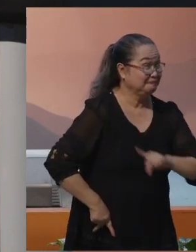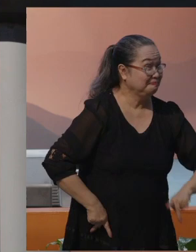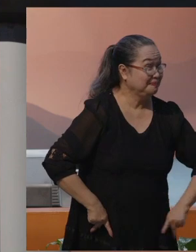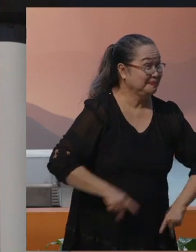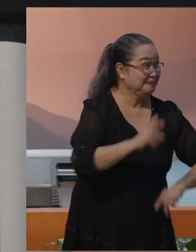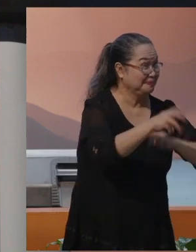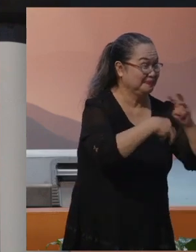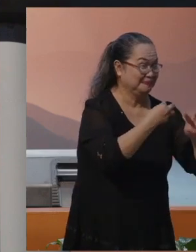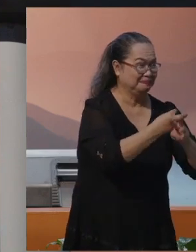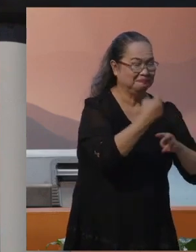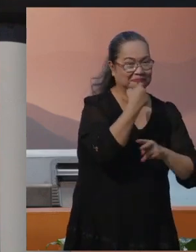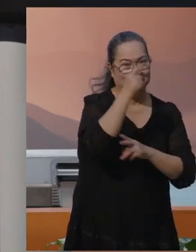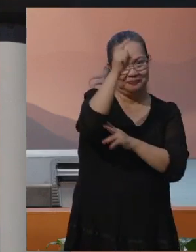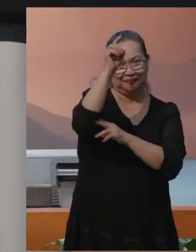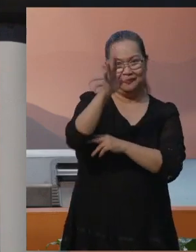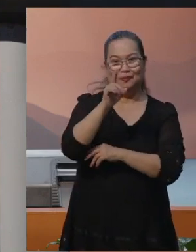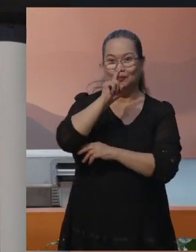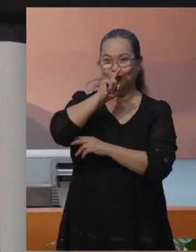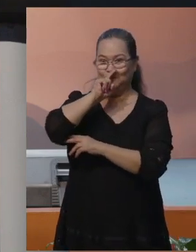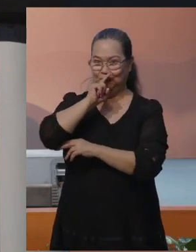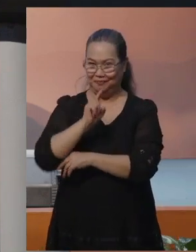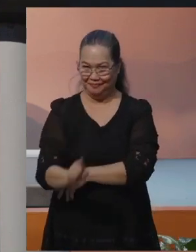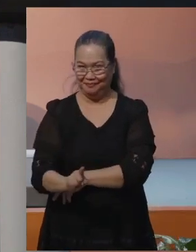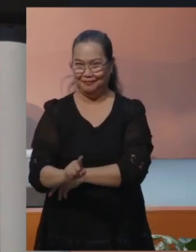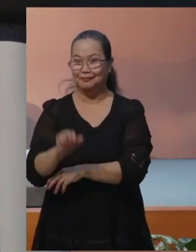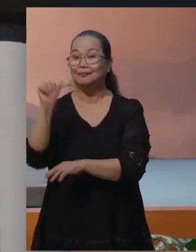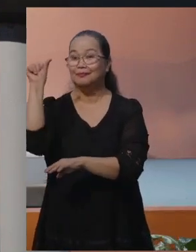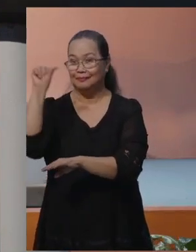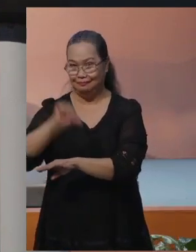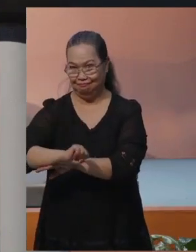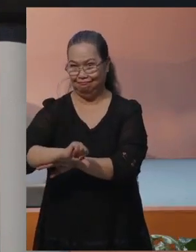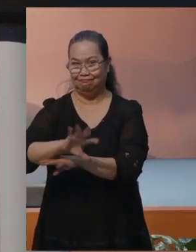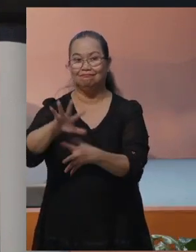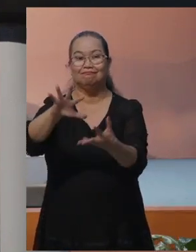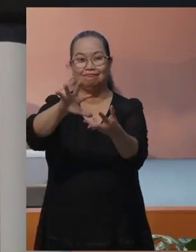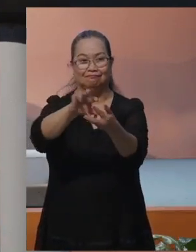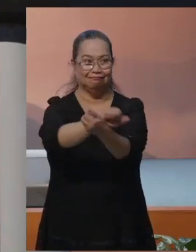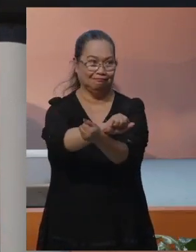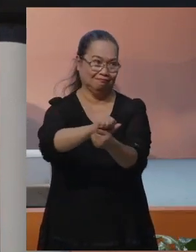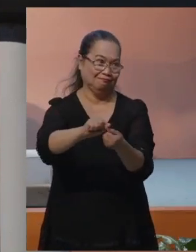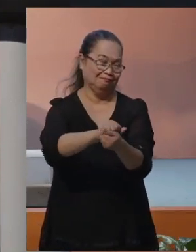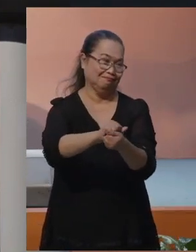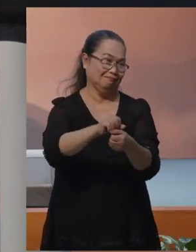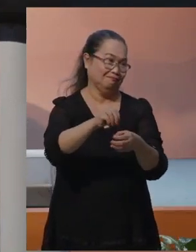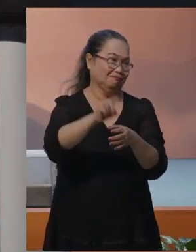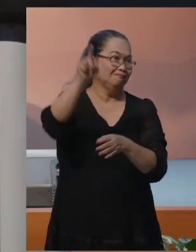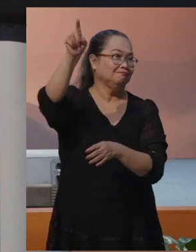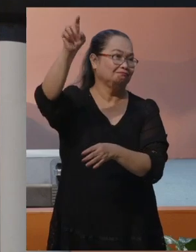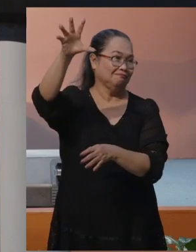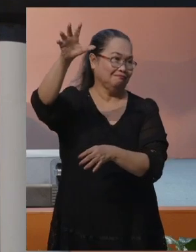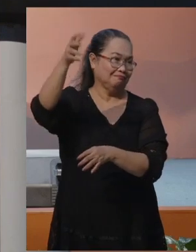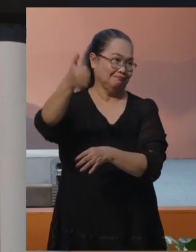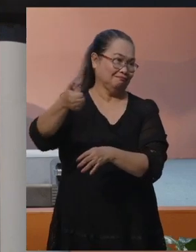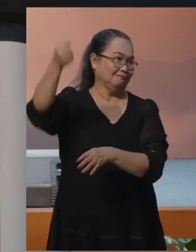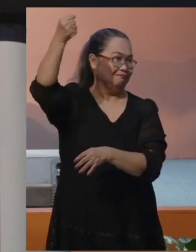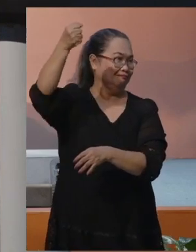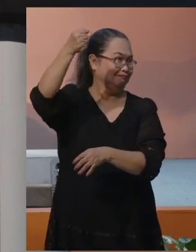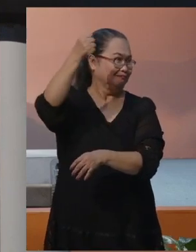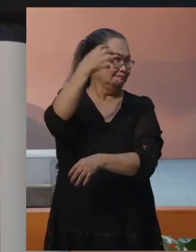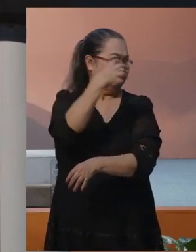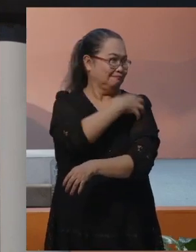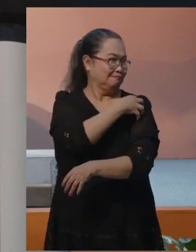ng Panginoon ay tiyak na pagkatalo at pagkadurog sa ilalim ng kanyang lakas. Ito ang